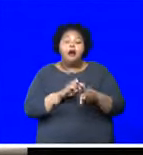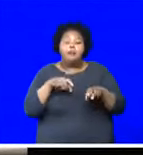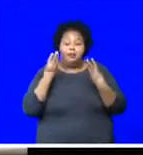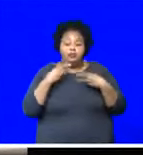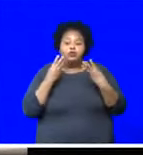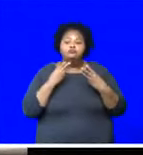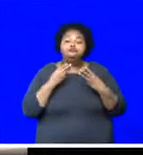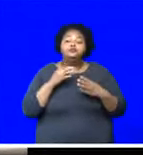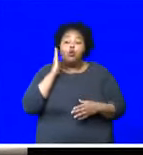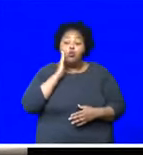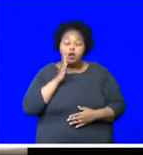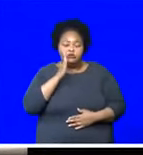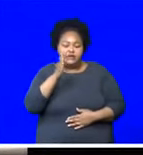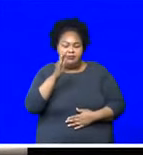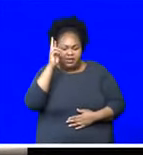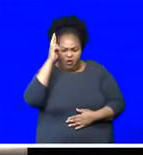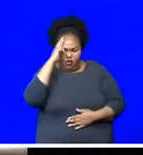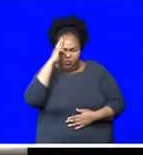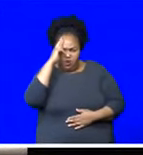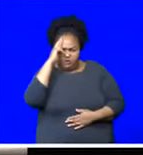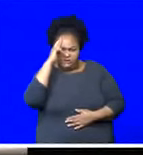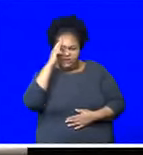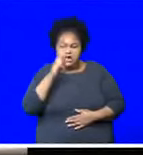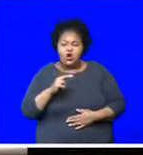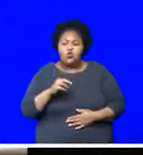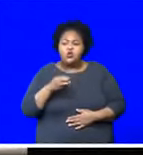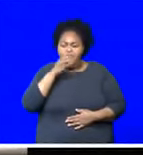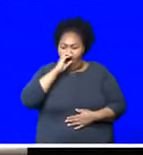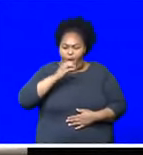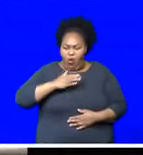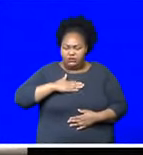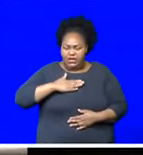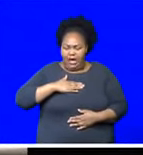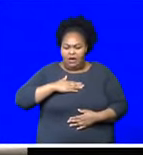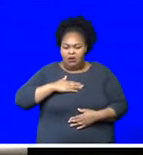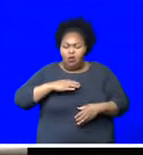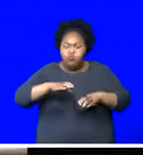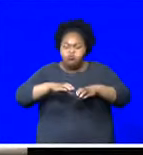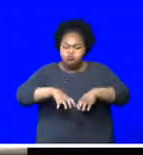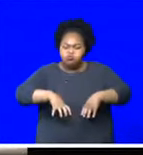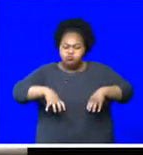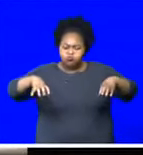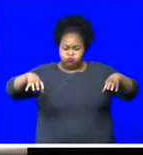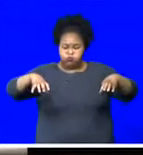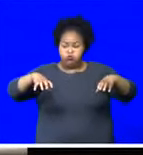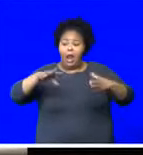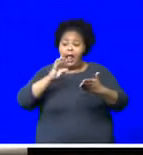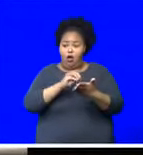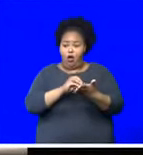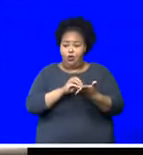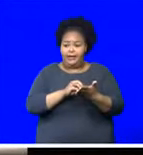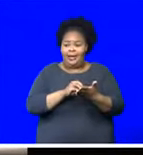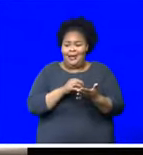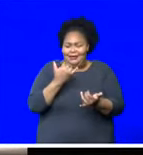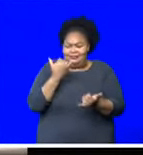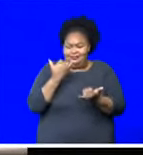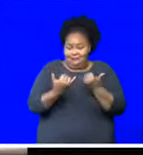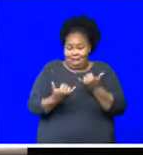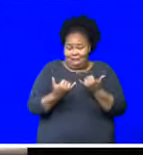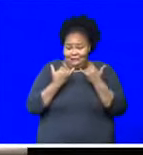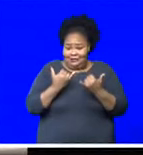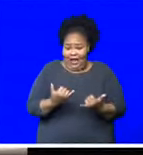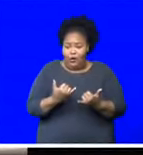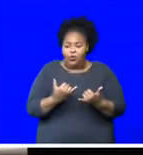kuneliphayiphi lelikhona lelikhulu lakawotha lelilapha. So ke kusabukwa tindlela tekokuthi leliphayiphi lingasuswa njani